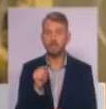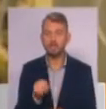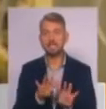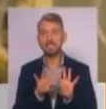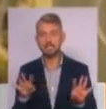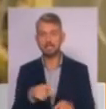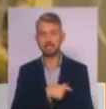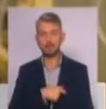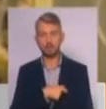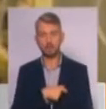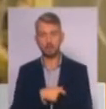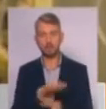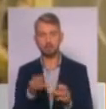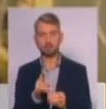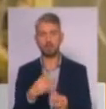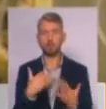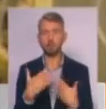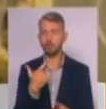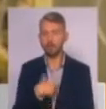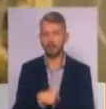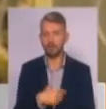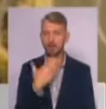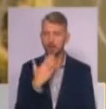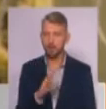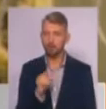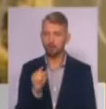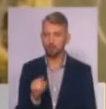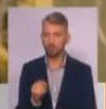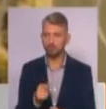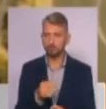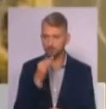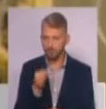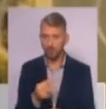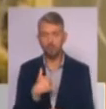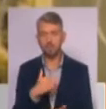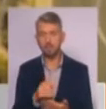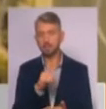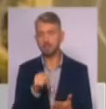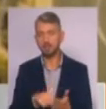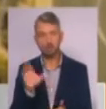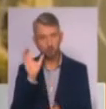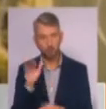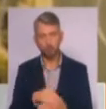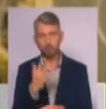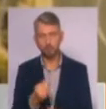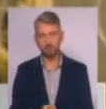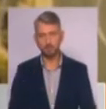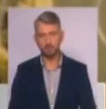лінійці депутати взагалі поводили себе. Дякую, що зачепили цей момент. У нас є запитання. Слухаємо. Добрий день, ви в прямому